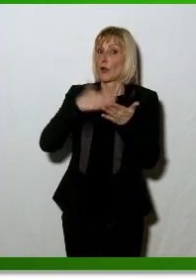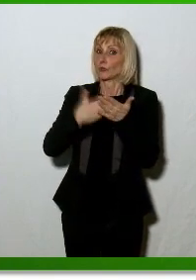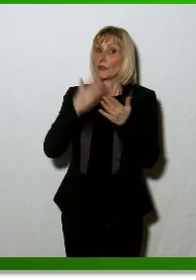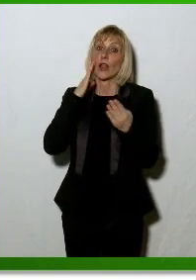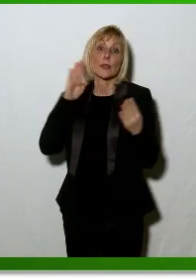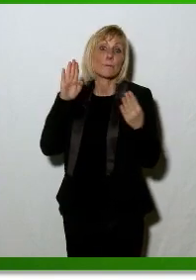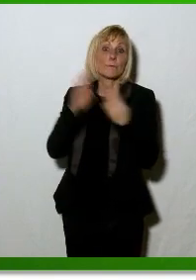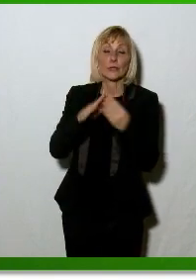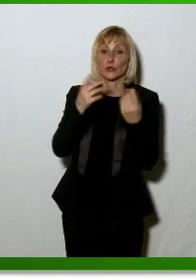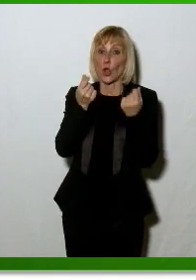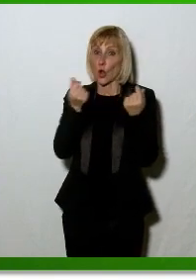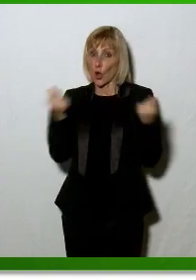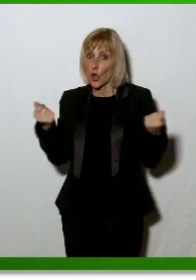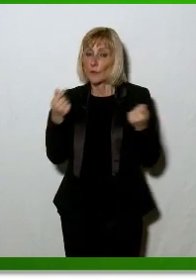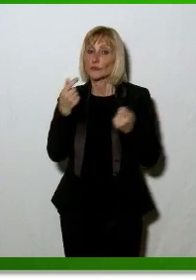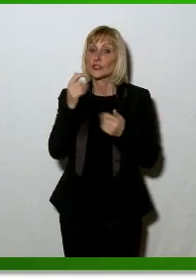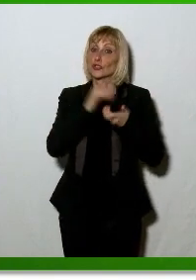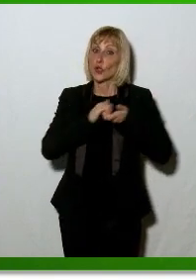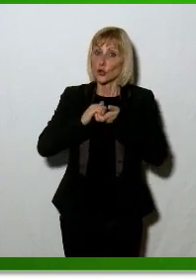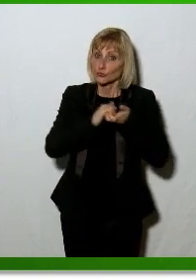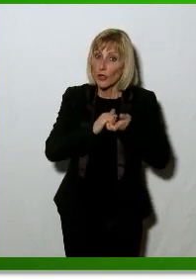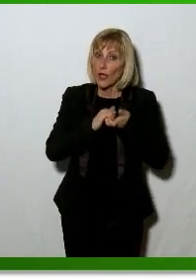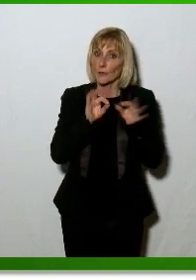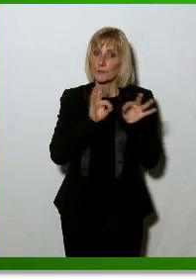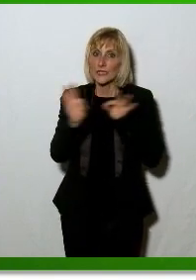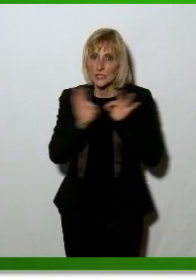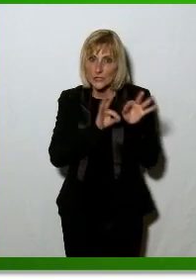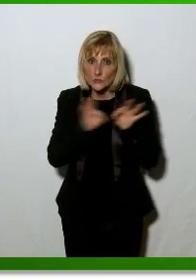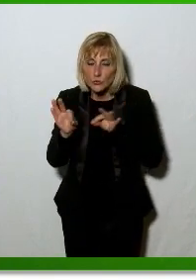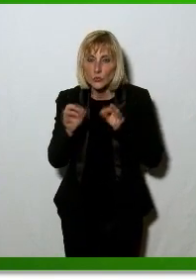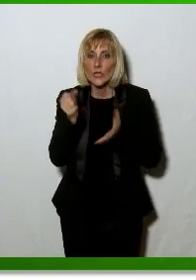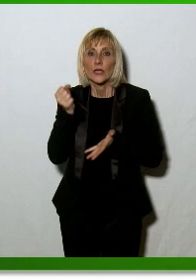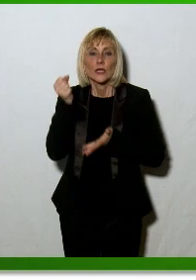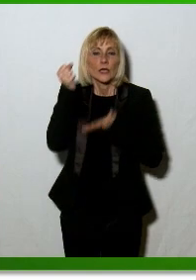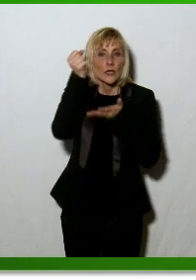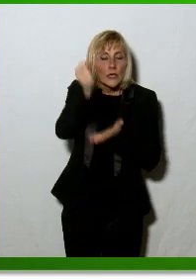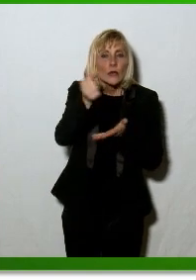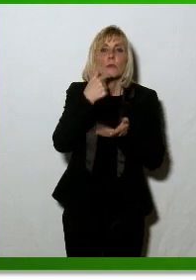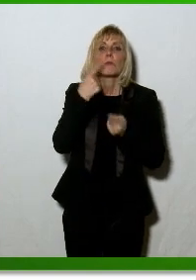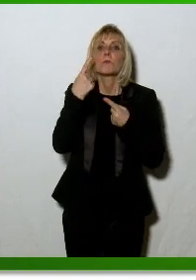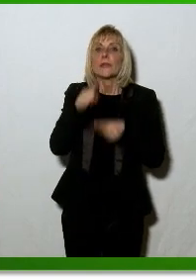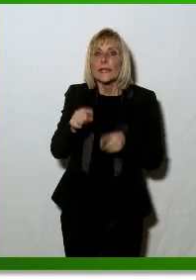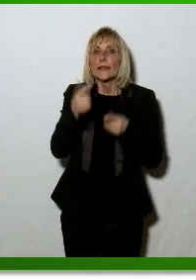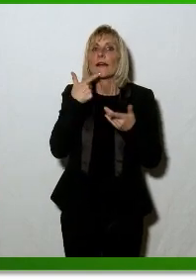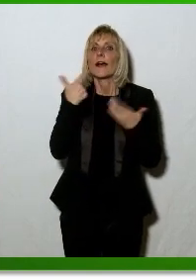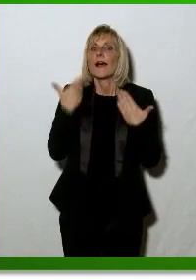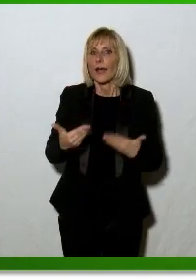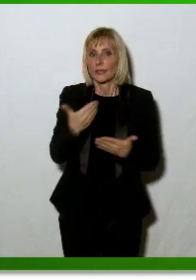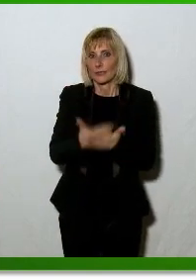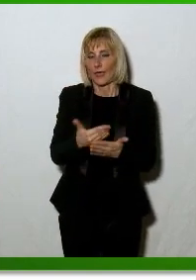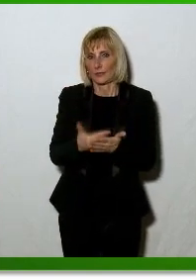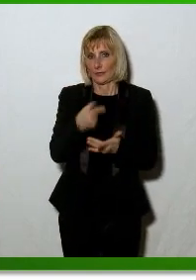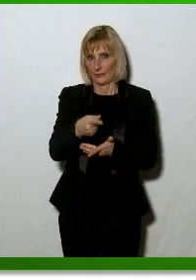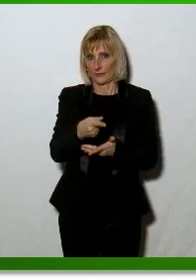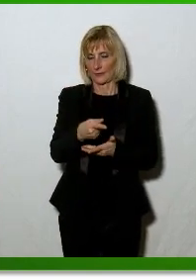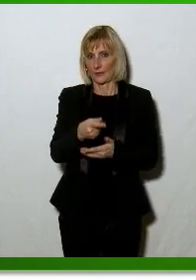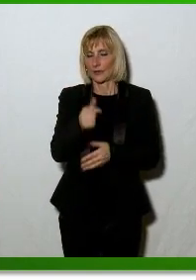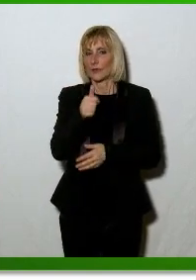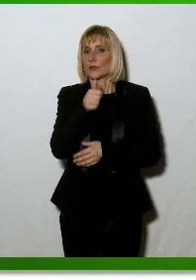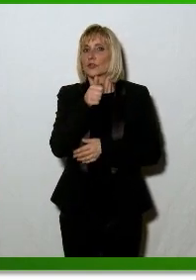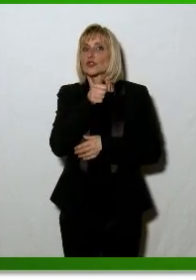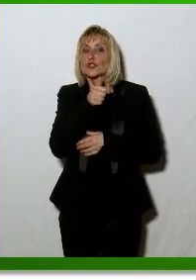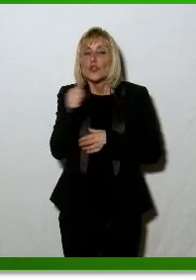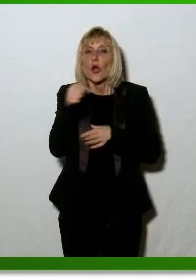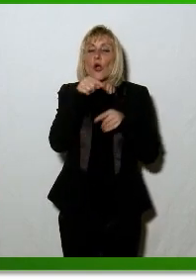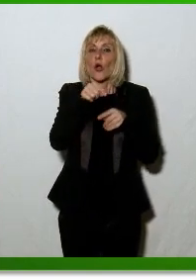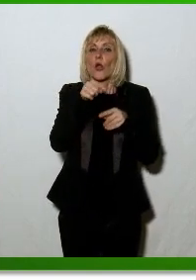economici e sociali sui giovani di misure e di investimenti Messi in campo che non siano destinati anche